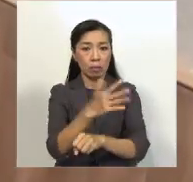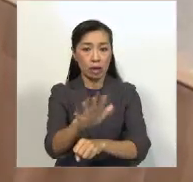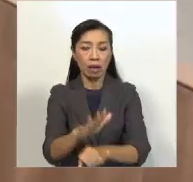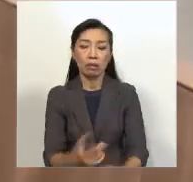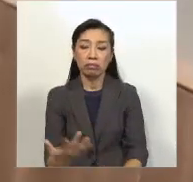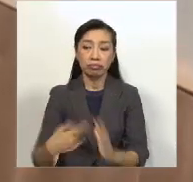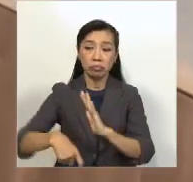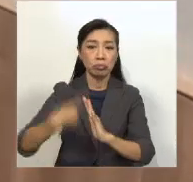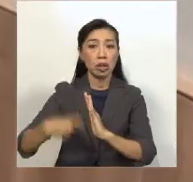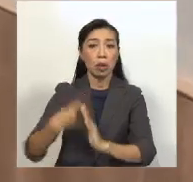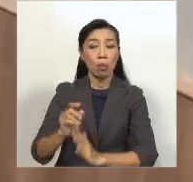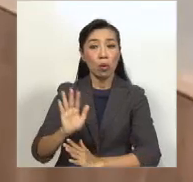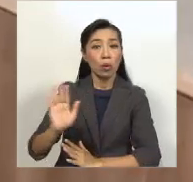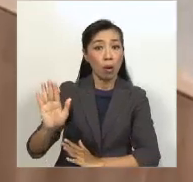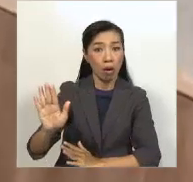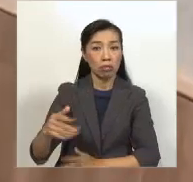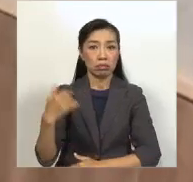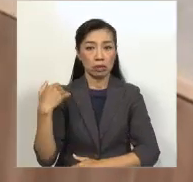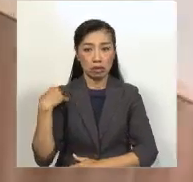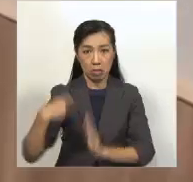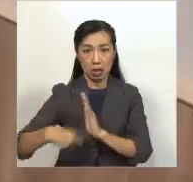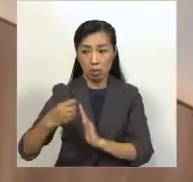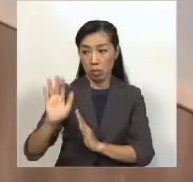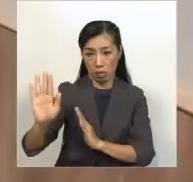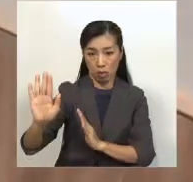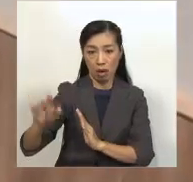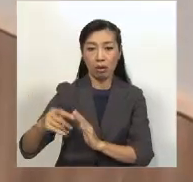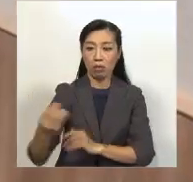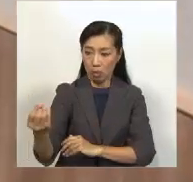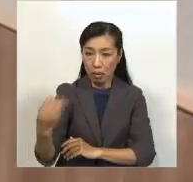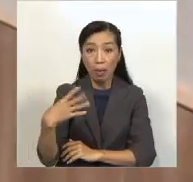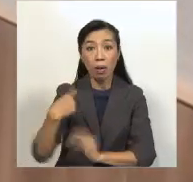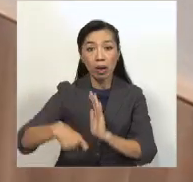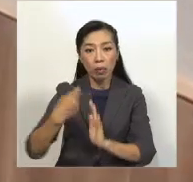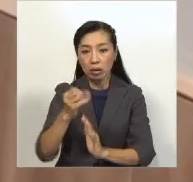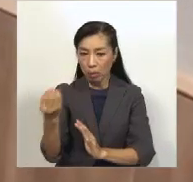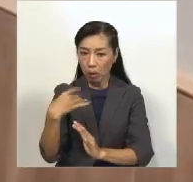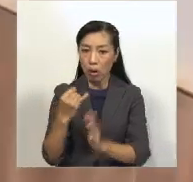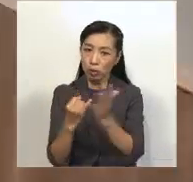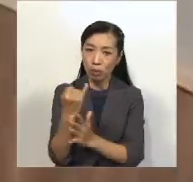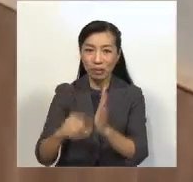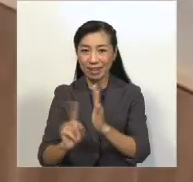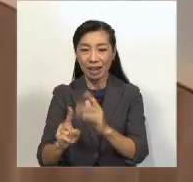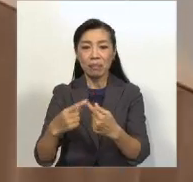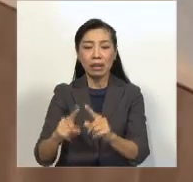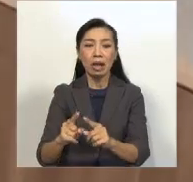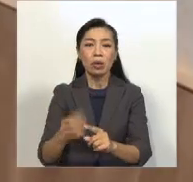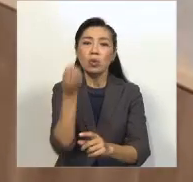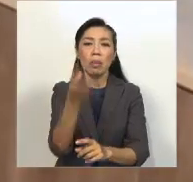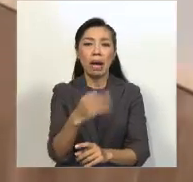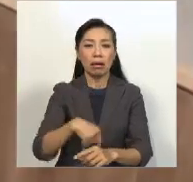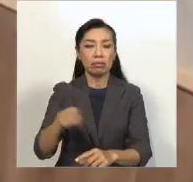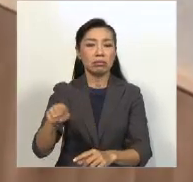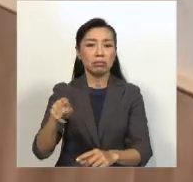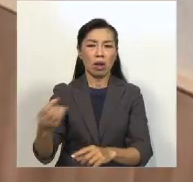ก็เป็นเหตุผลที่ผู้ถูกร้องเรียนต้องชี้แจงว่าตนเองทำถูกหรือทำไม่ถูกส่วนมากก็เป็นได้แน่นอนต้องผู้ถูกร้องก็ต้องบอกว่า